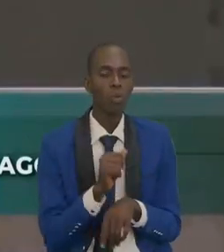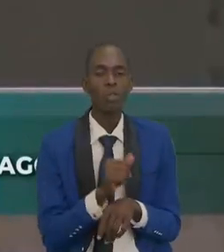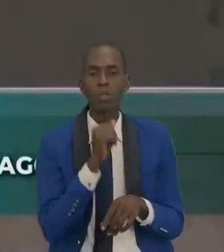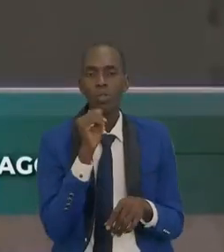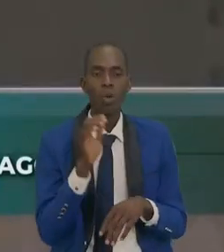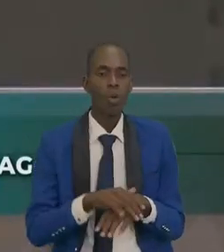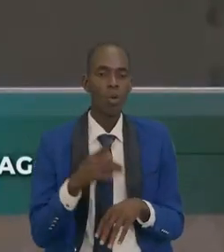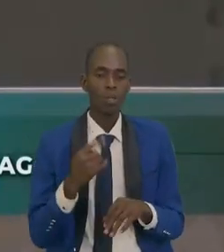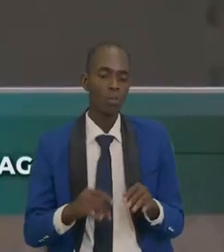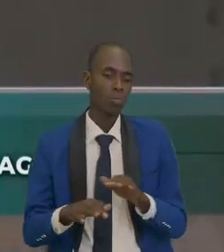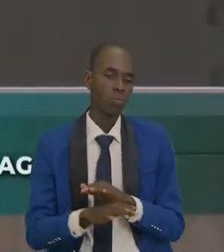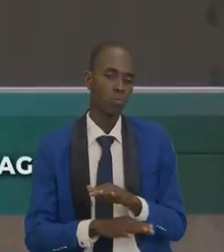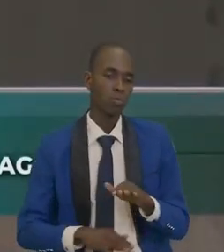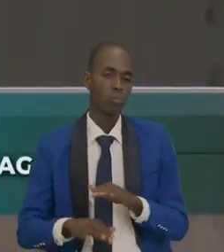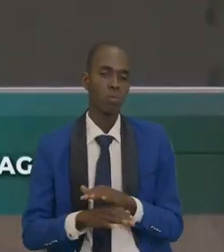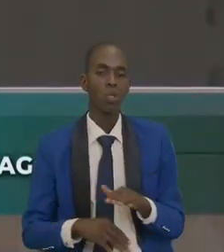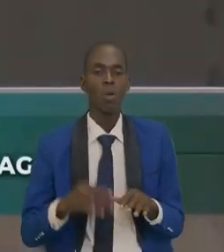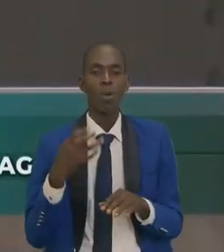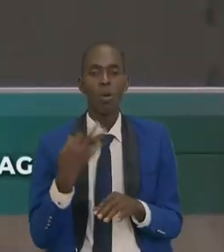sur la base de l'incrédulité,